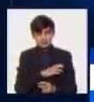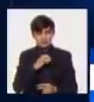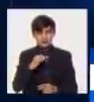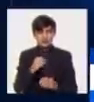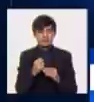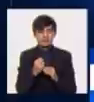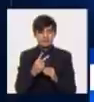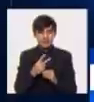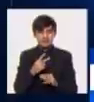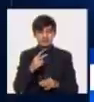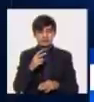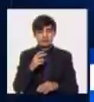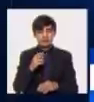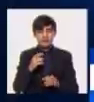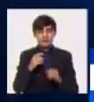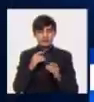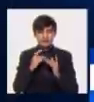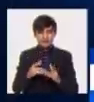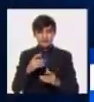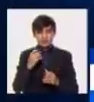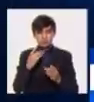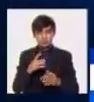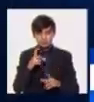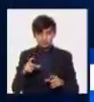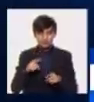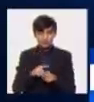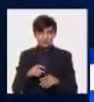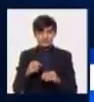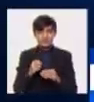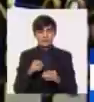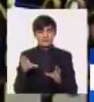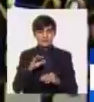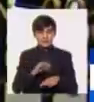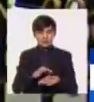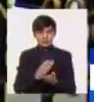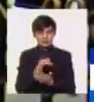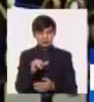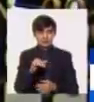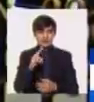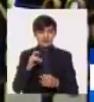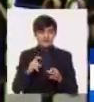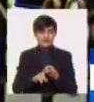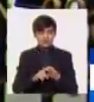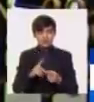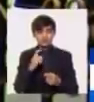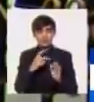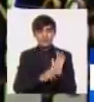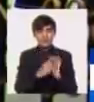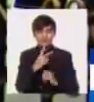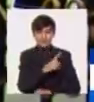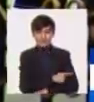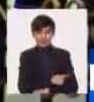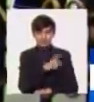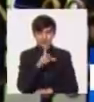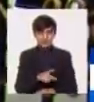находится 12 пациентов с положительными результатами. Ал коронавирус анықталған 182